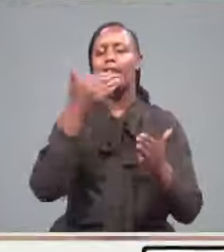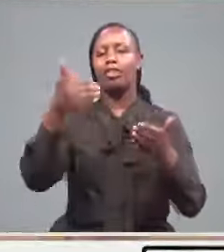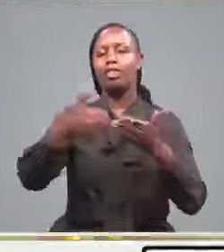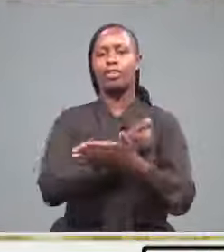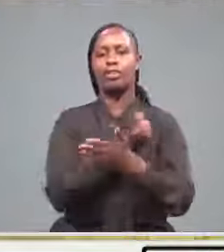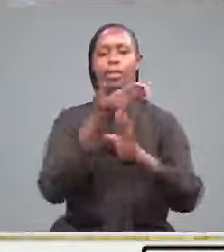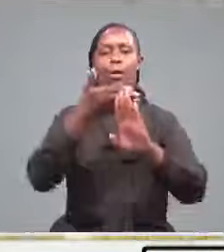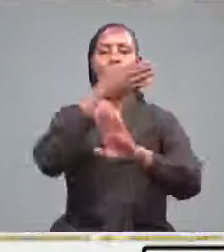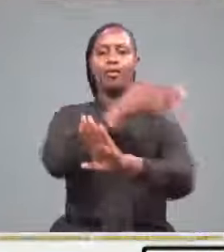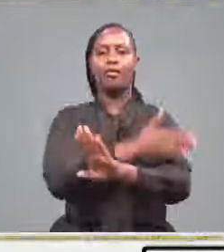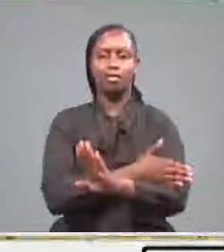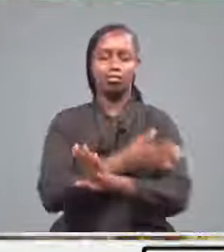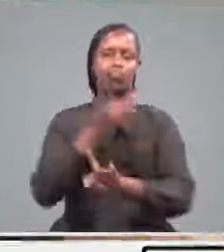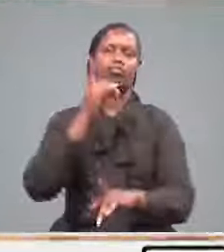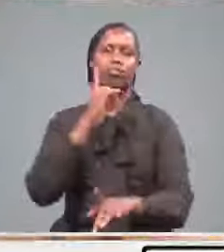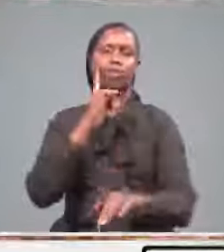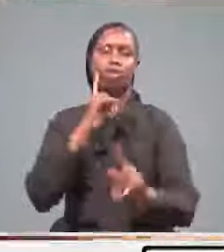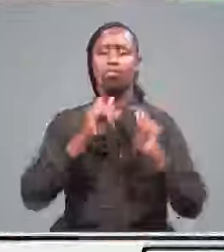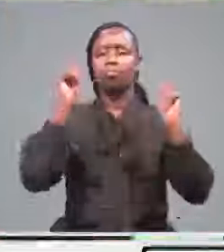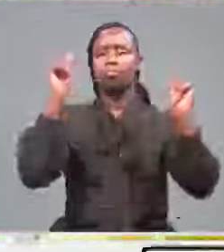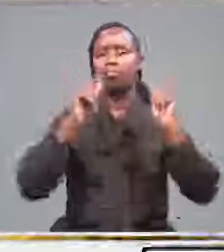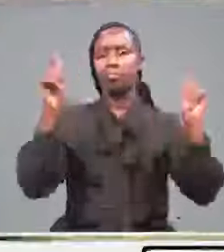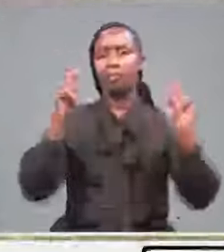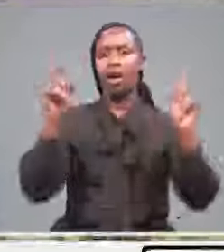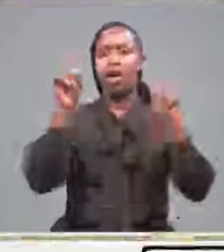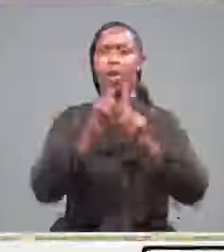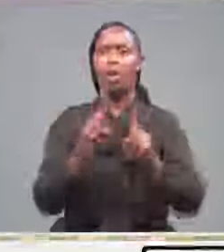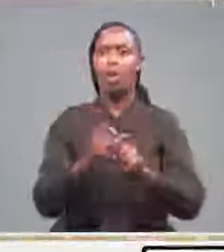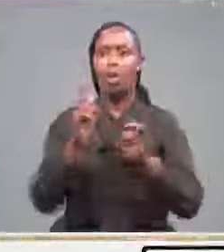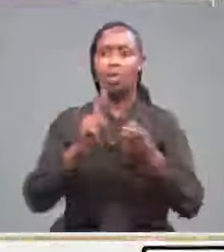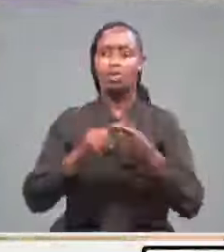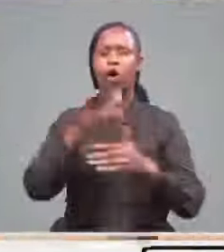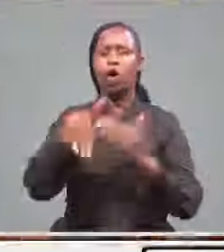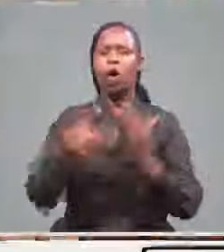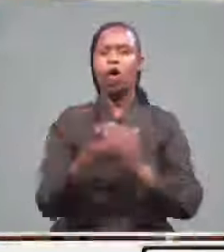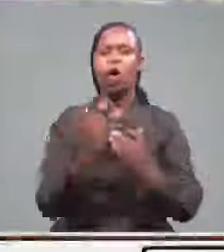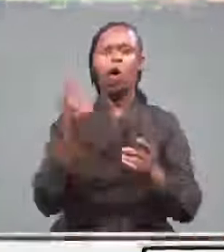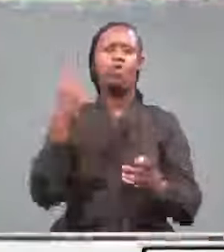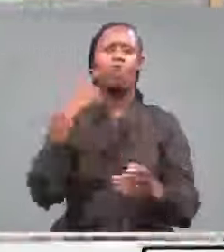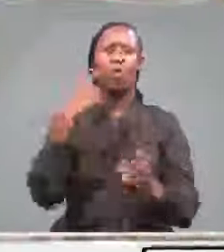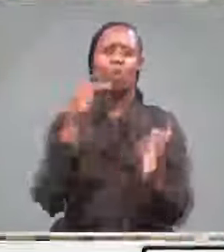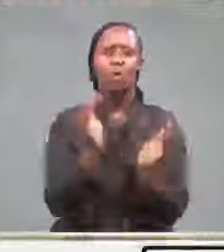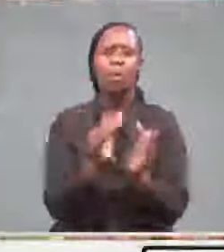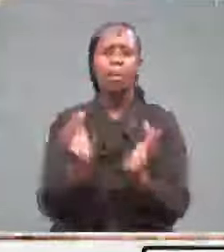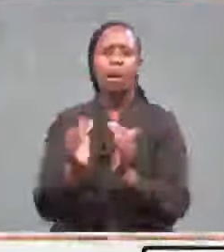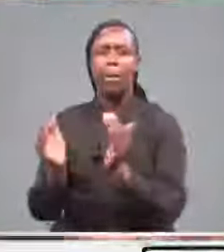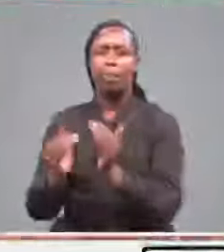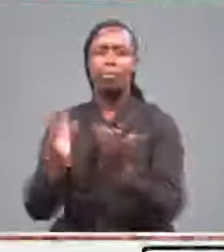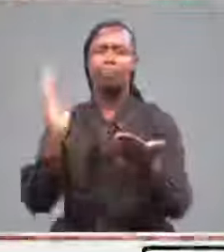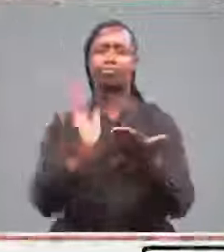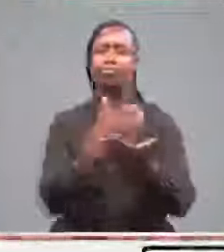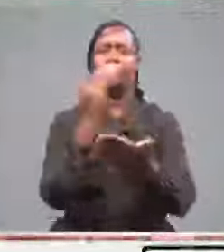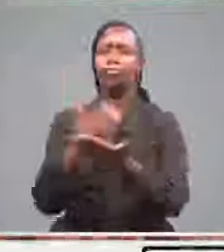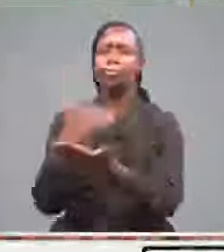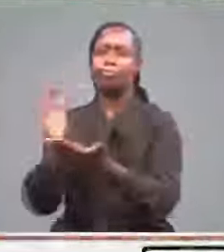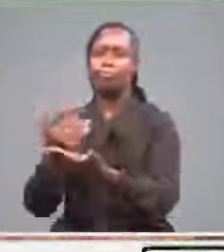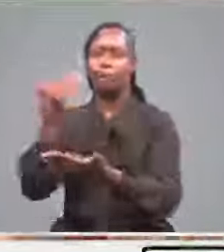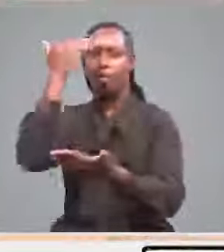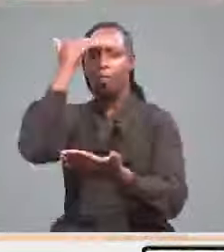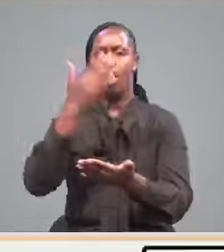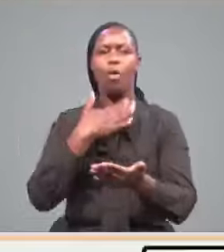za siku ya Mashujaa. Vibanda vilivyokuwa kando ya barabara vimebomolewa ili kuruhusu upanzi wa miti na